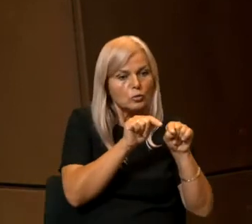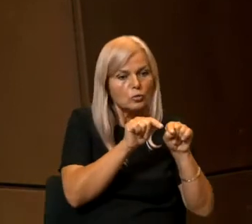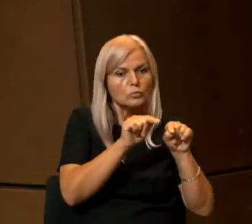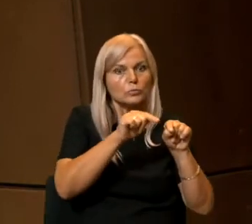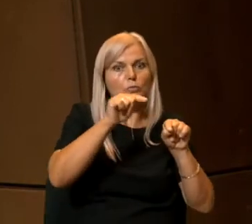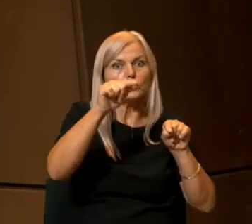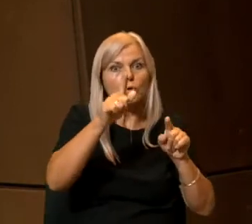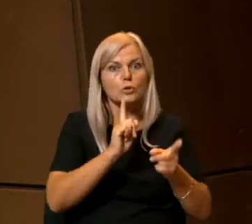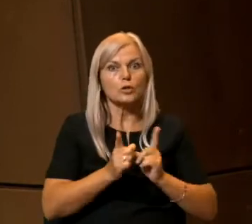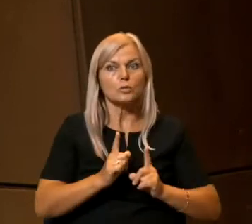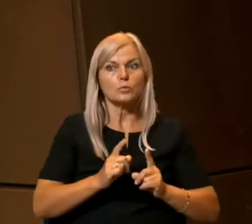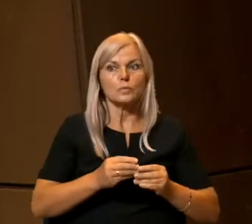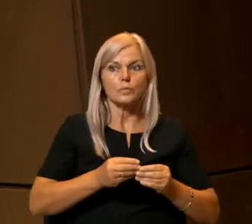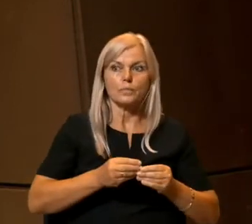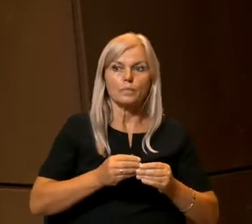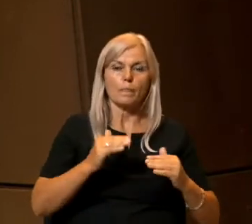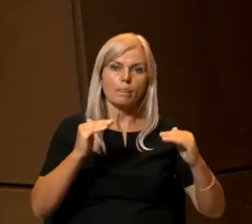to